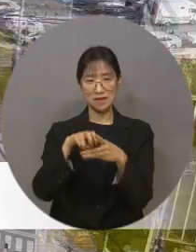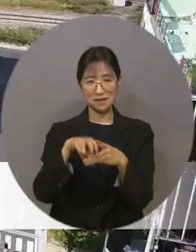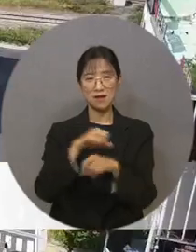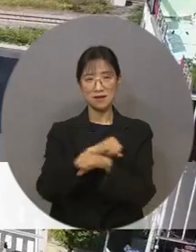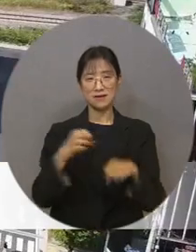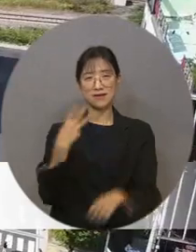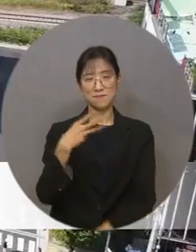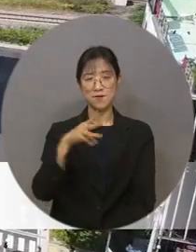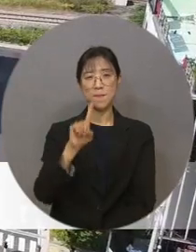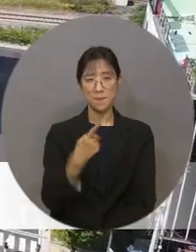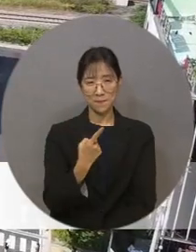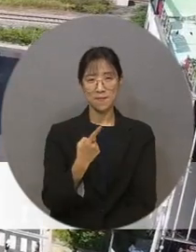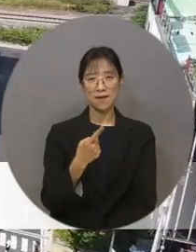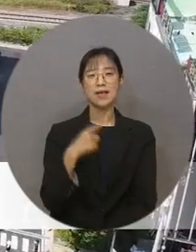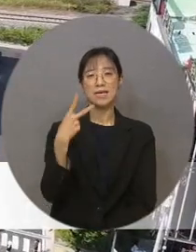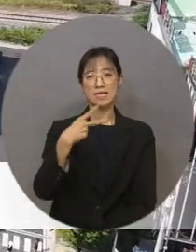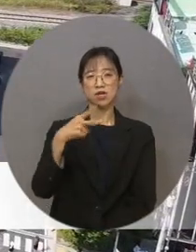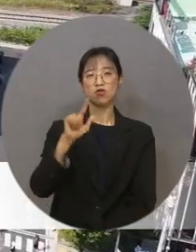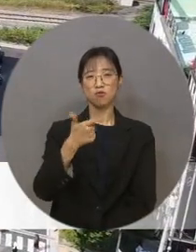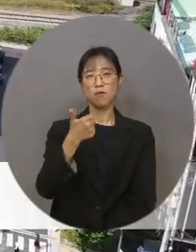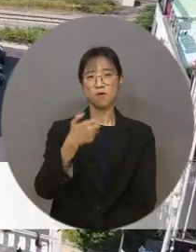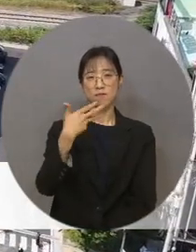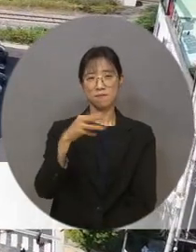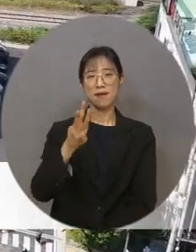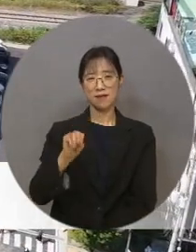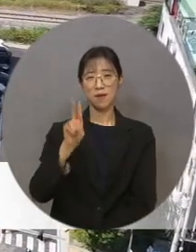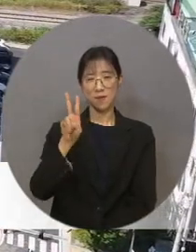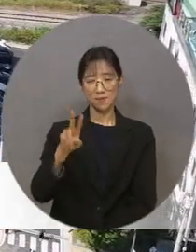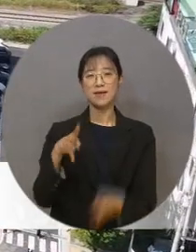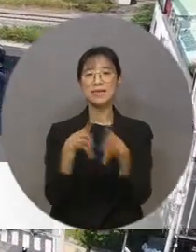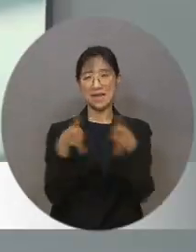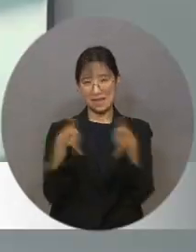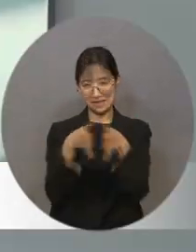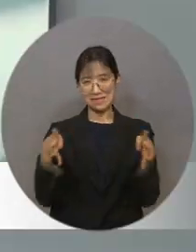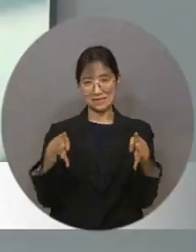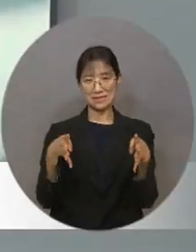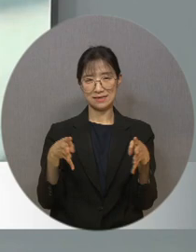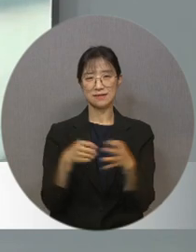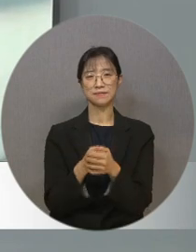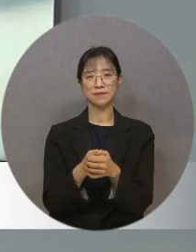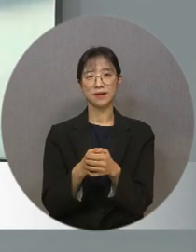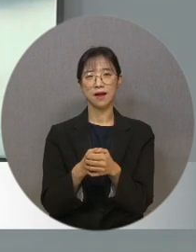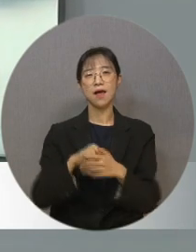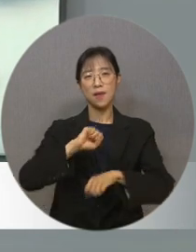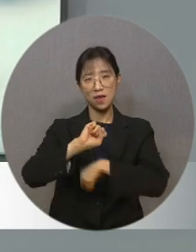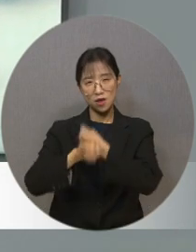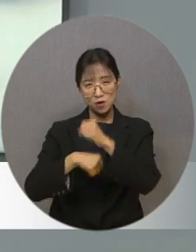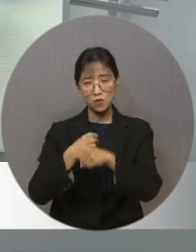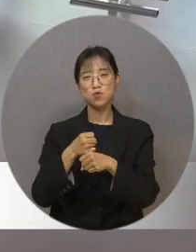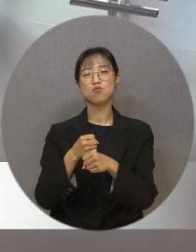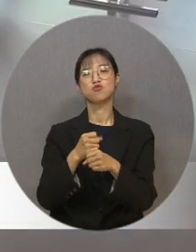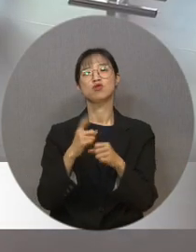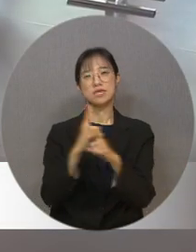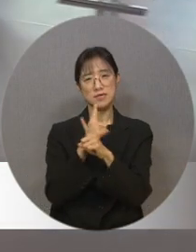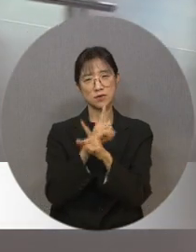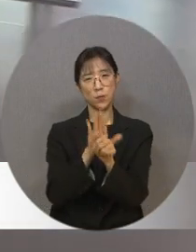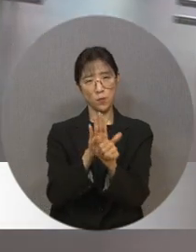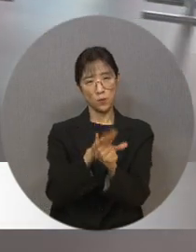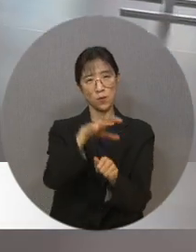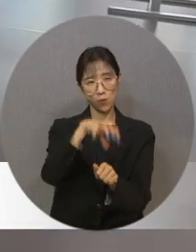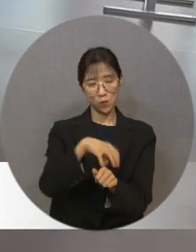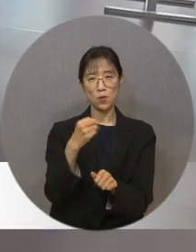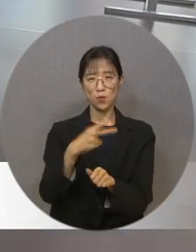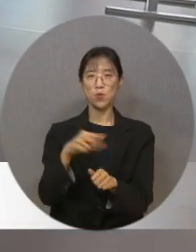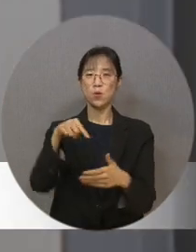3104제곱미터, 연면적 2658제곱미터 4층 규모로 반려유기동물 공공진료소, 반려동물